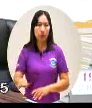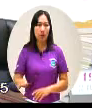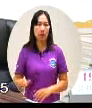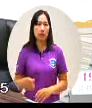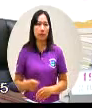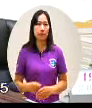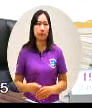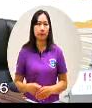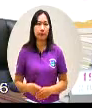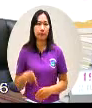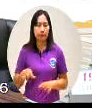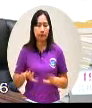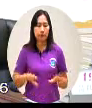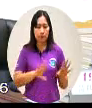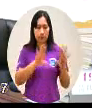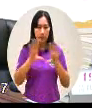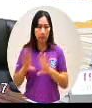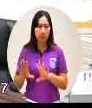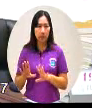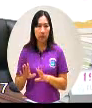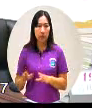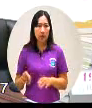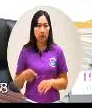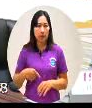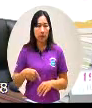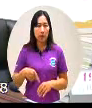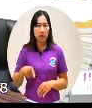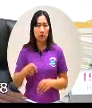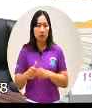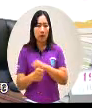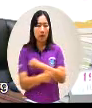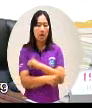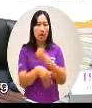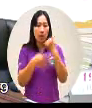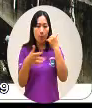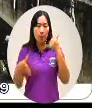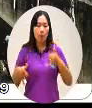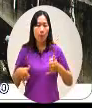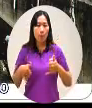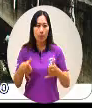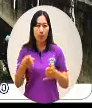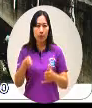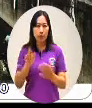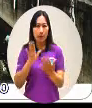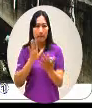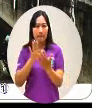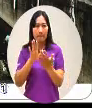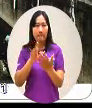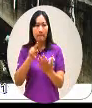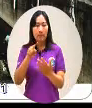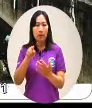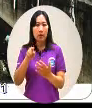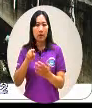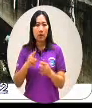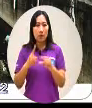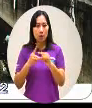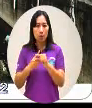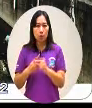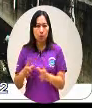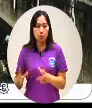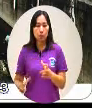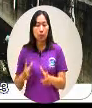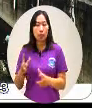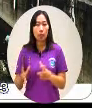哦，这是伊的现况，这个来到沿海路啊，这间临门的汽车旅馆，这个面对沿海路，这个带对面的中油啊，所以讲这条水